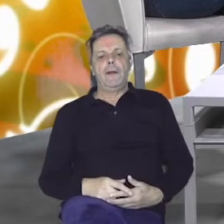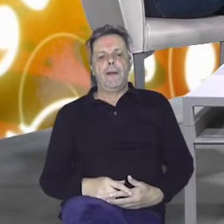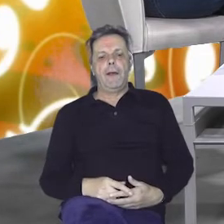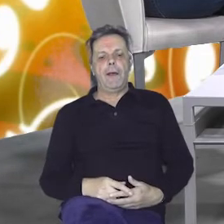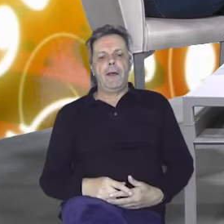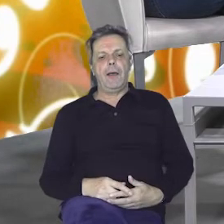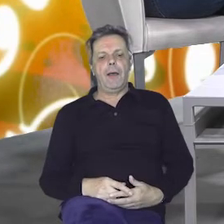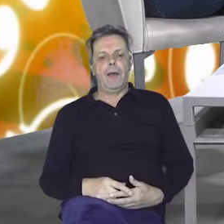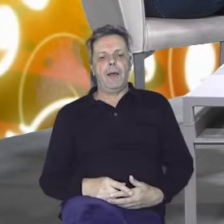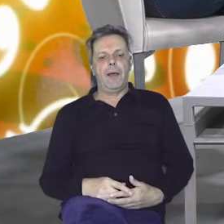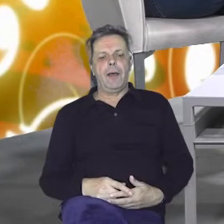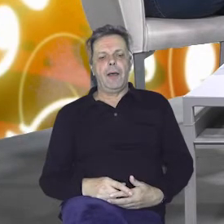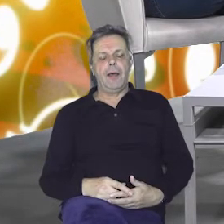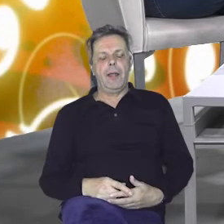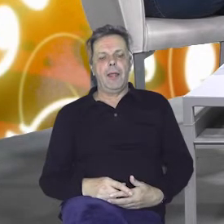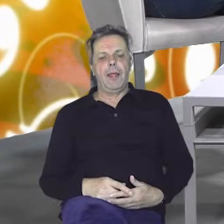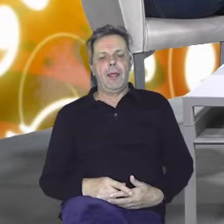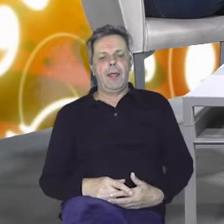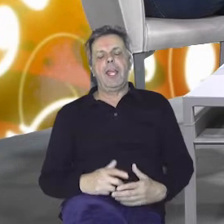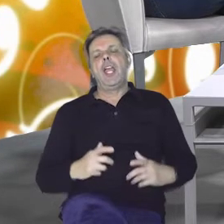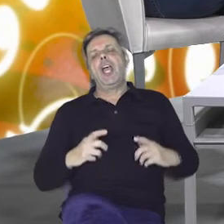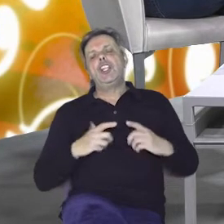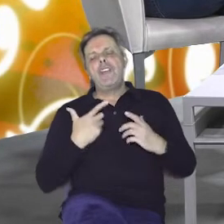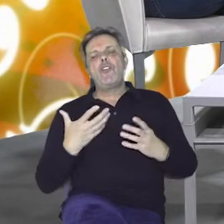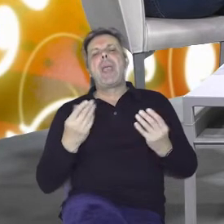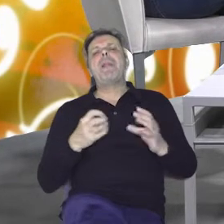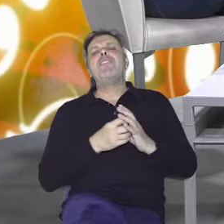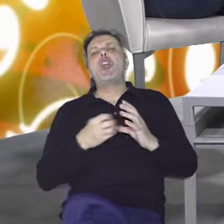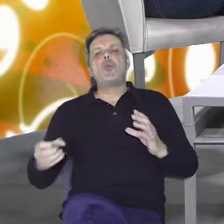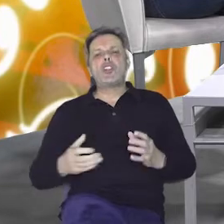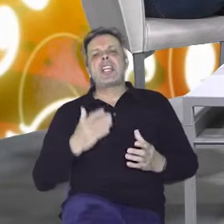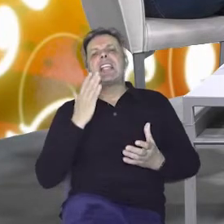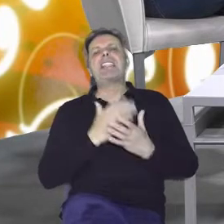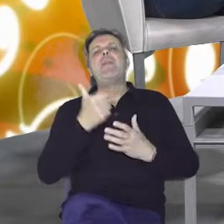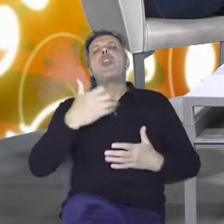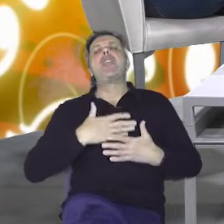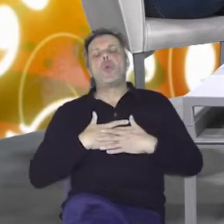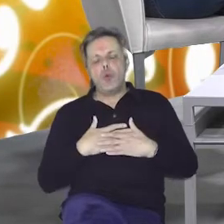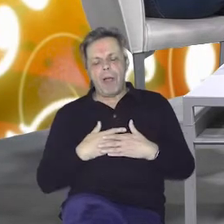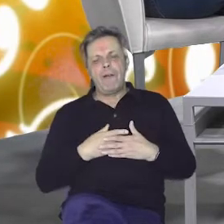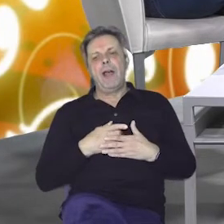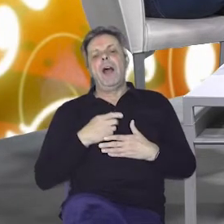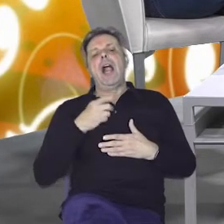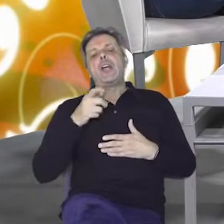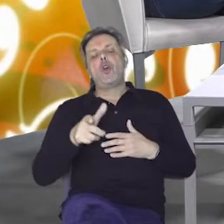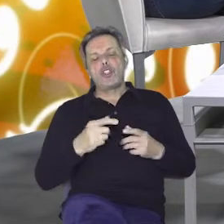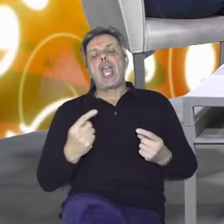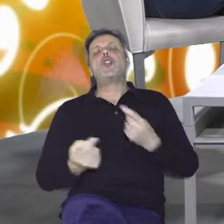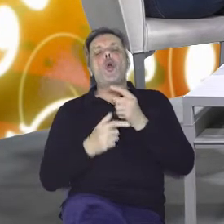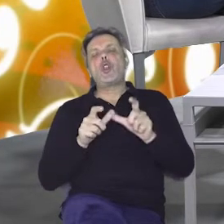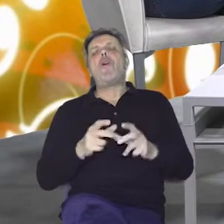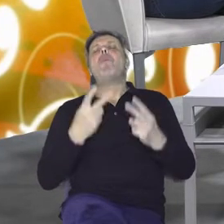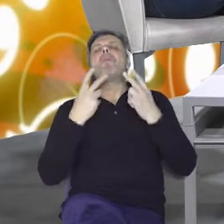bio mlad sam znao govoriti, život je predugačak za samo jednu ljubav. A to se i o glavnom liku